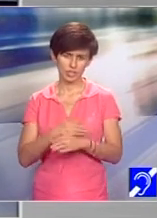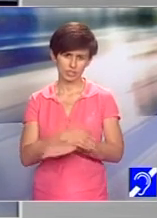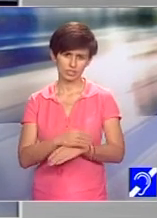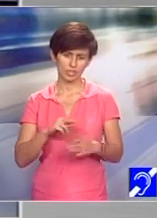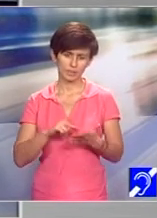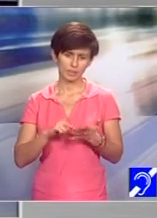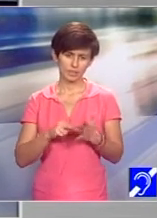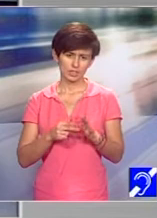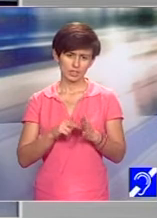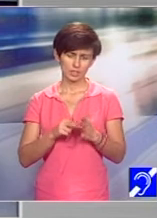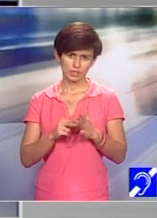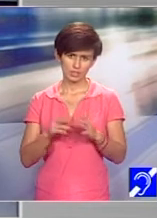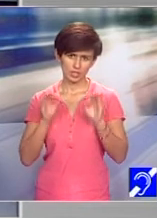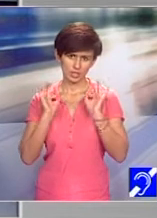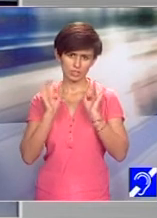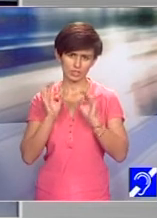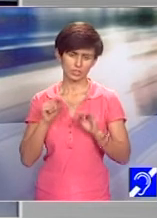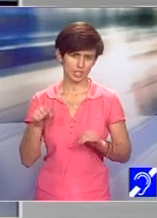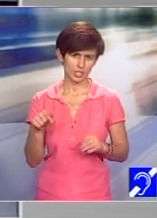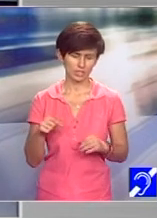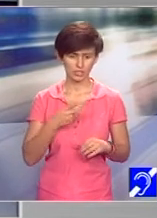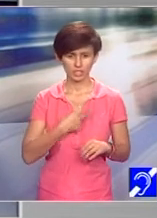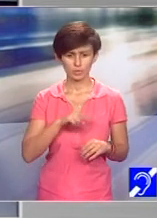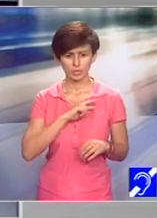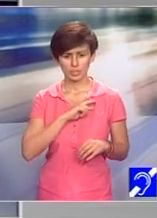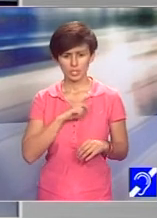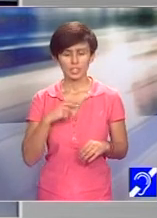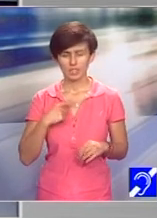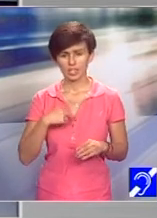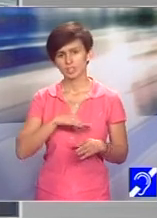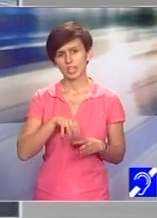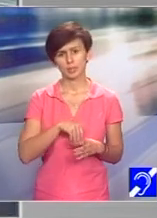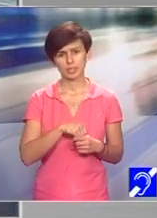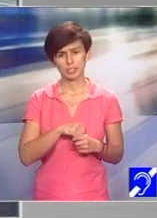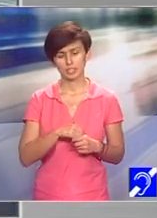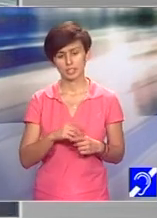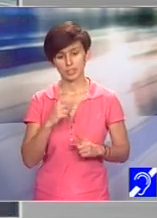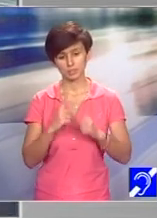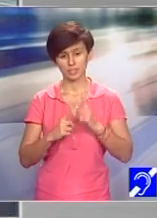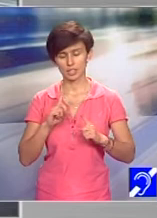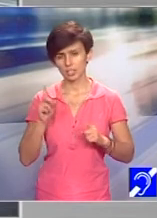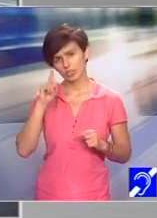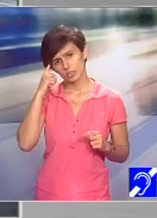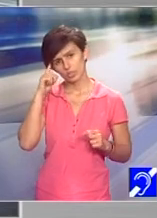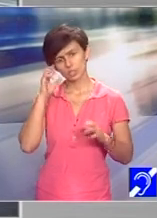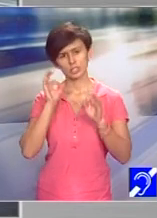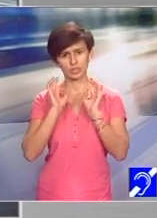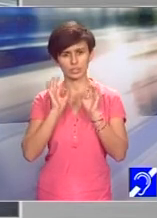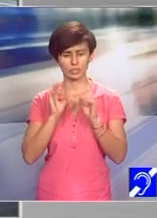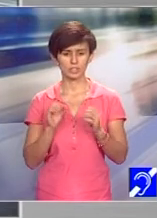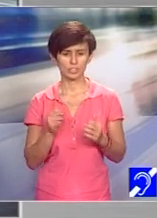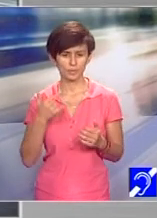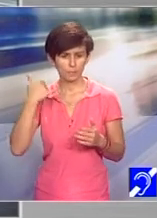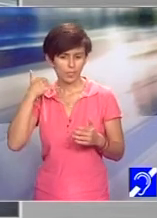în utilizarea ei și responsabilitatea e tot a părintelui. Chiar dacă tu nu știi să folosești un telefon...